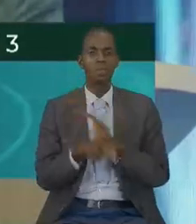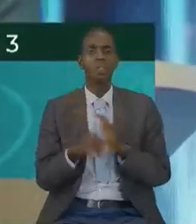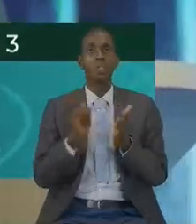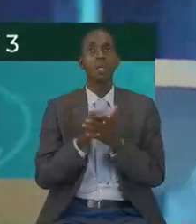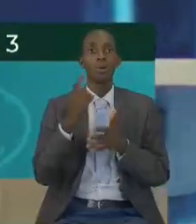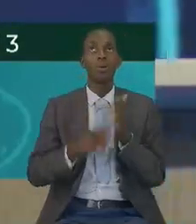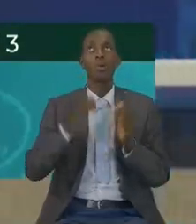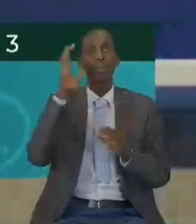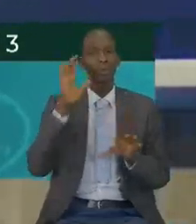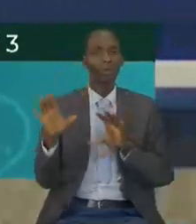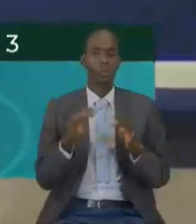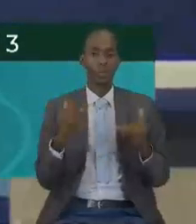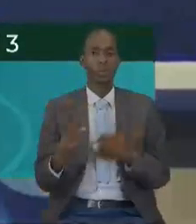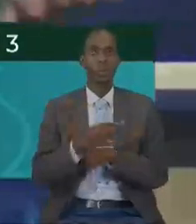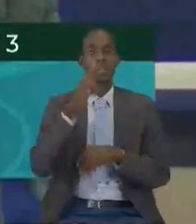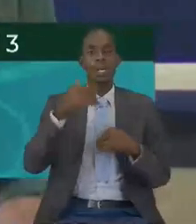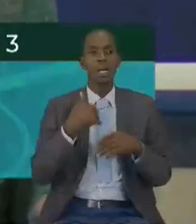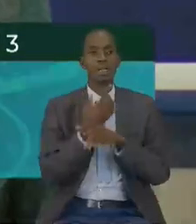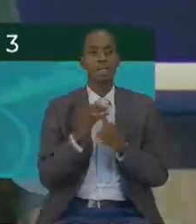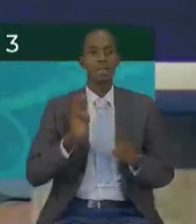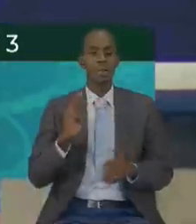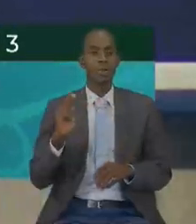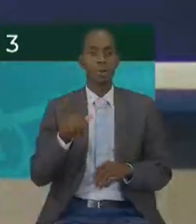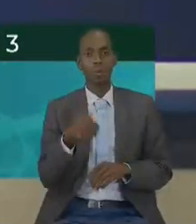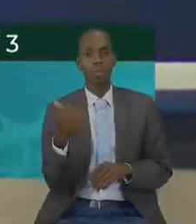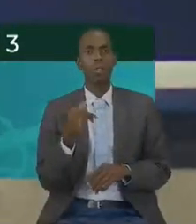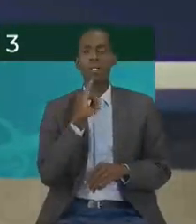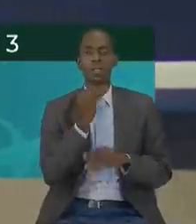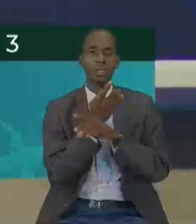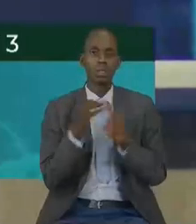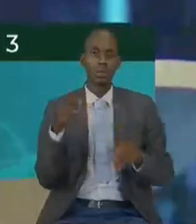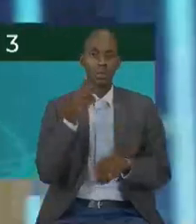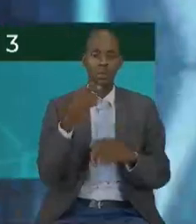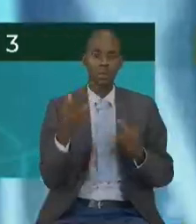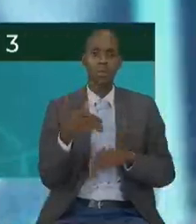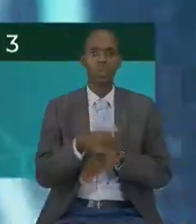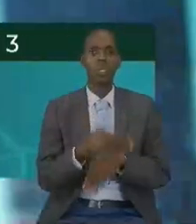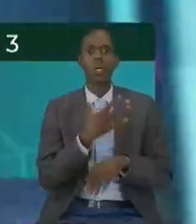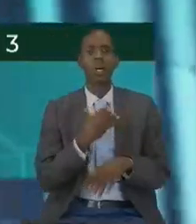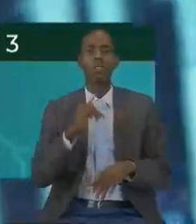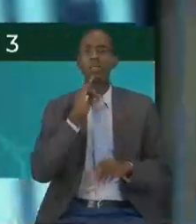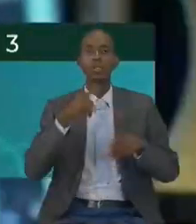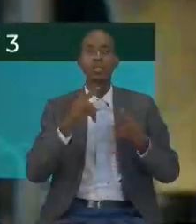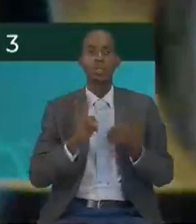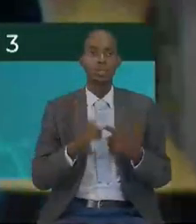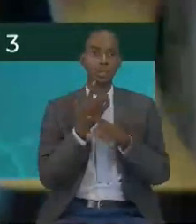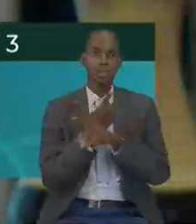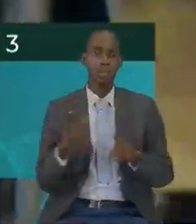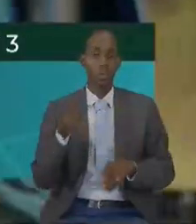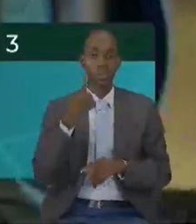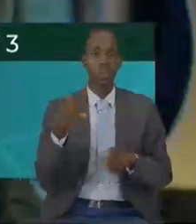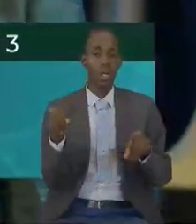ténèbres. C'est ce qu'il va faire ce jour. Il a délivré d'autres et il va te délivrer ce soir. Et il va